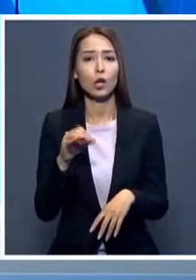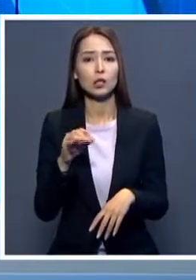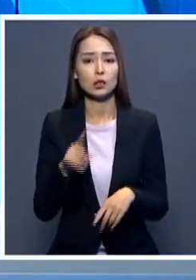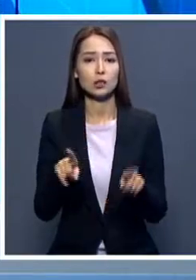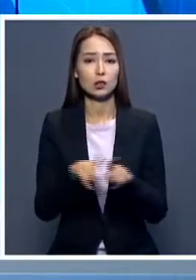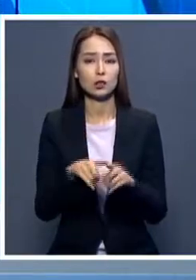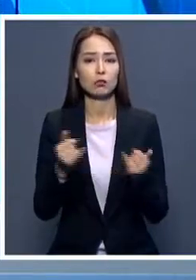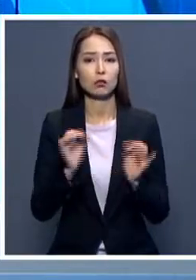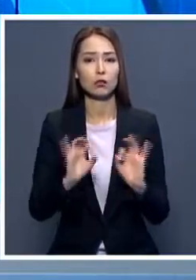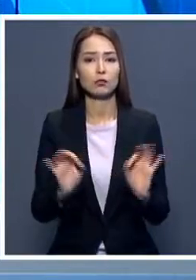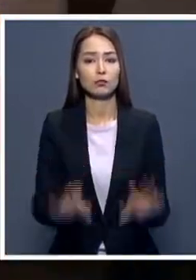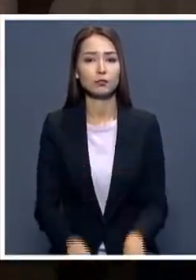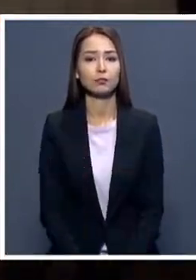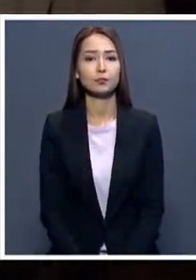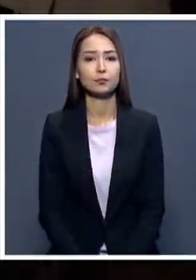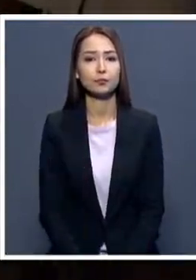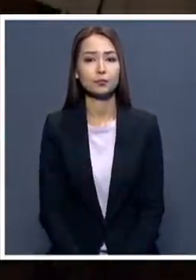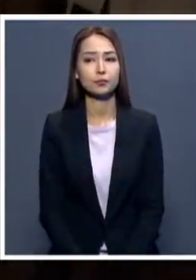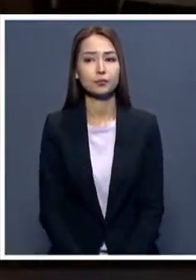бейнематериалында.